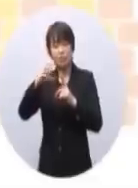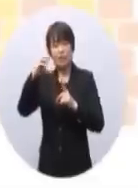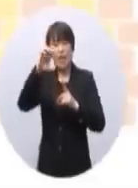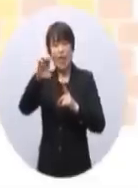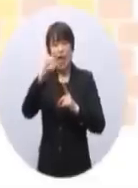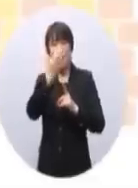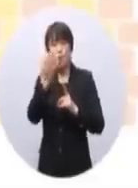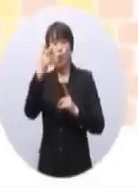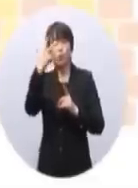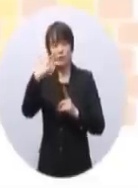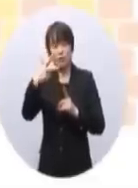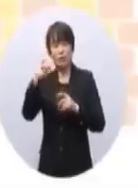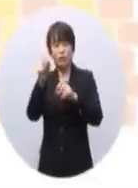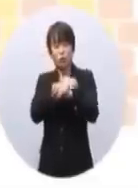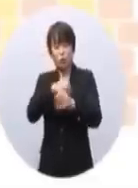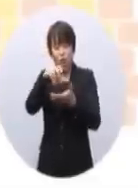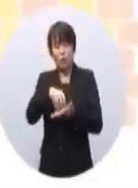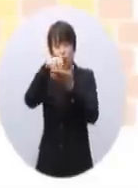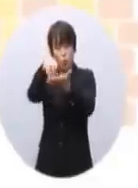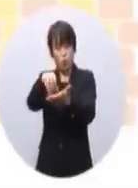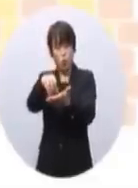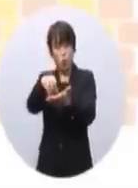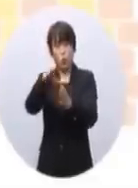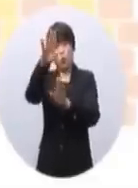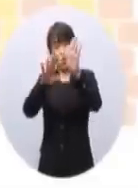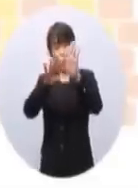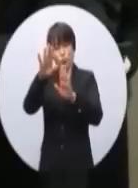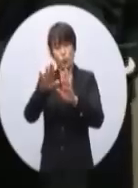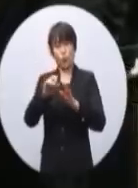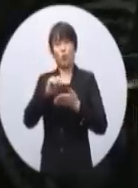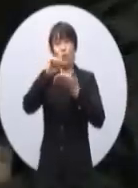特別表彰の模様をご紹介します。